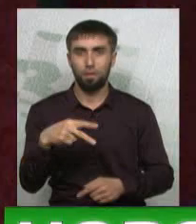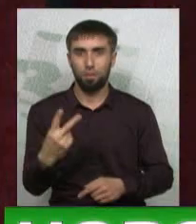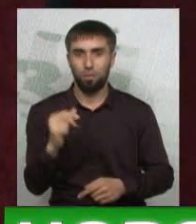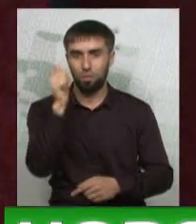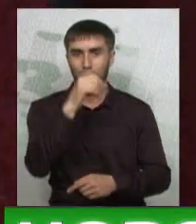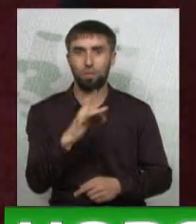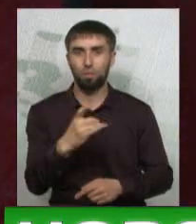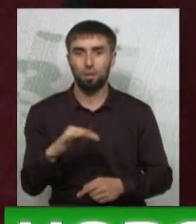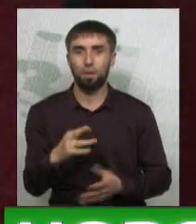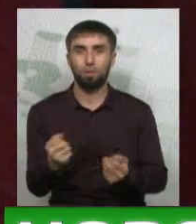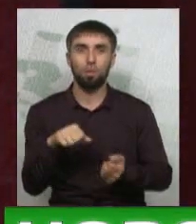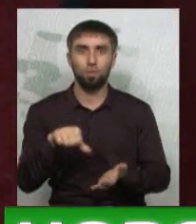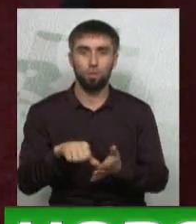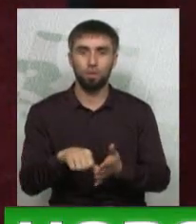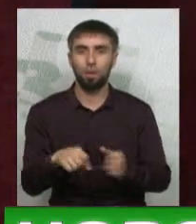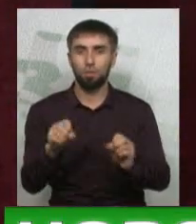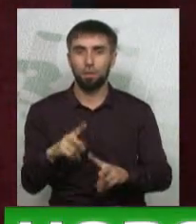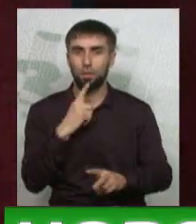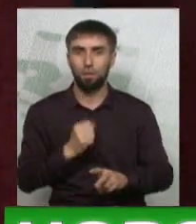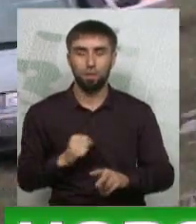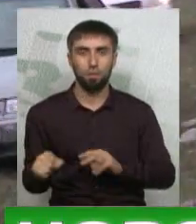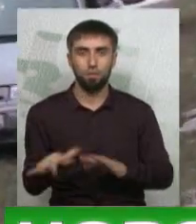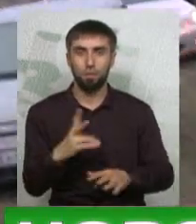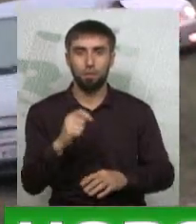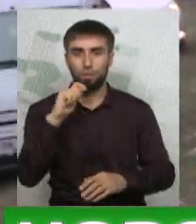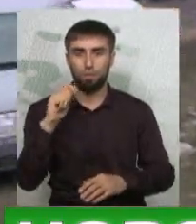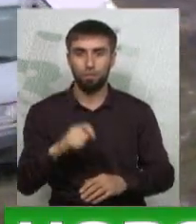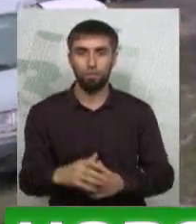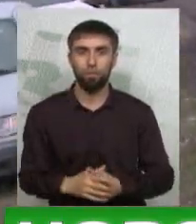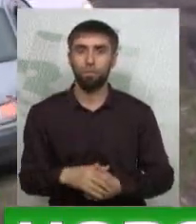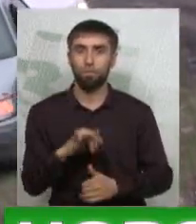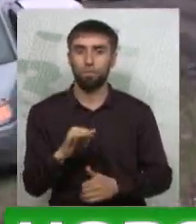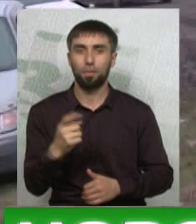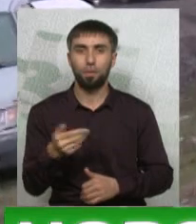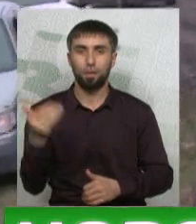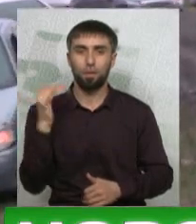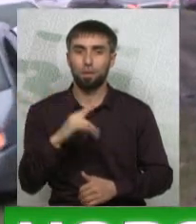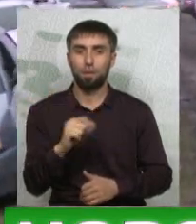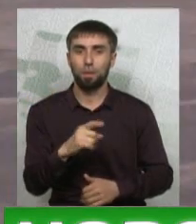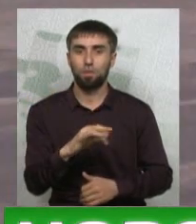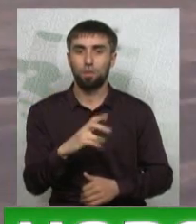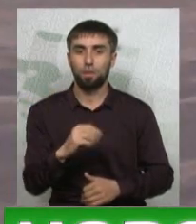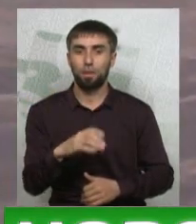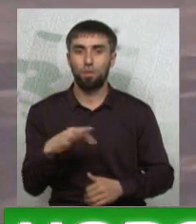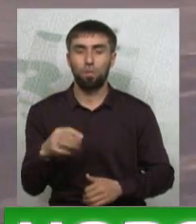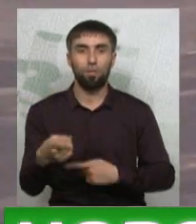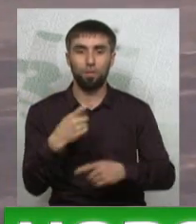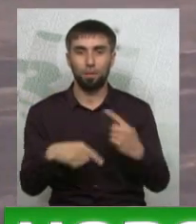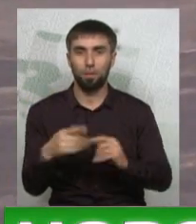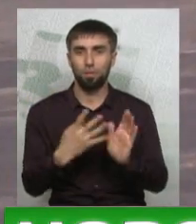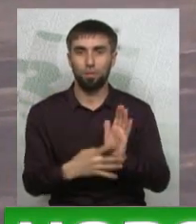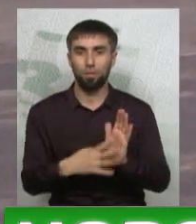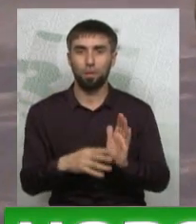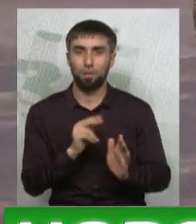22-го росгвардейцы принимают участие в специальной военной операции на Украине. Неделю назад из зоны СВО вернулись около